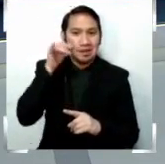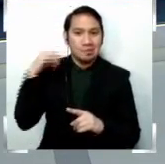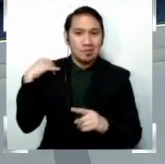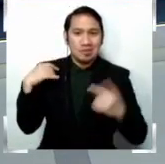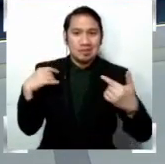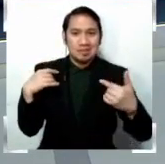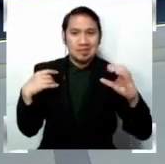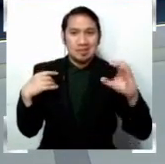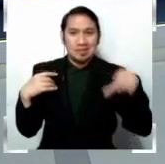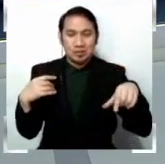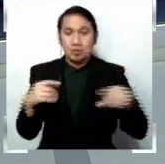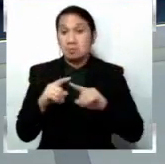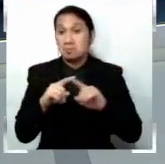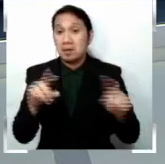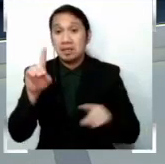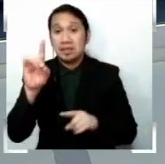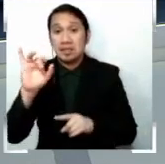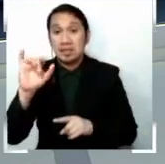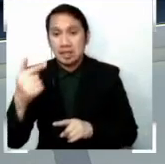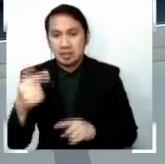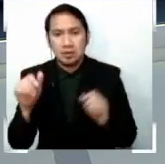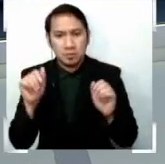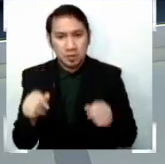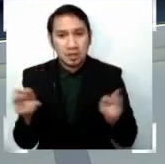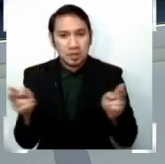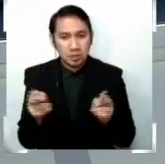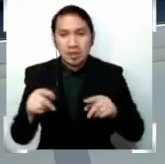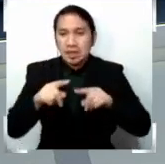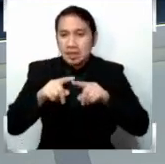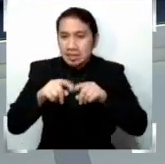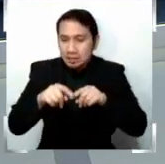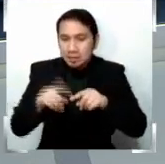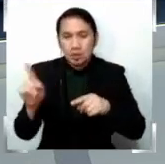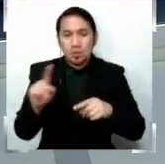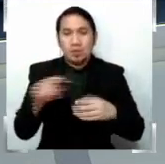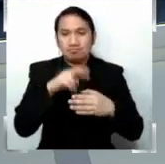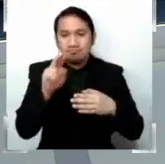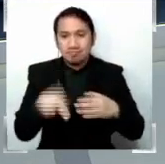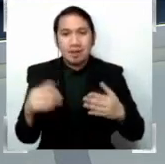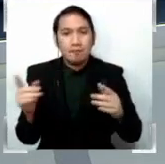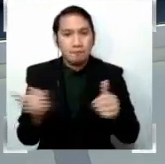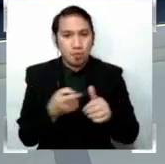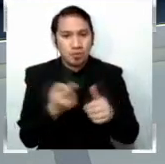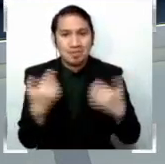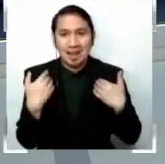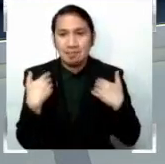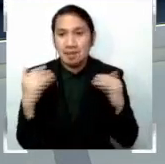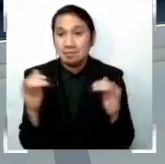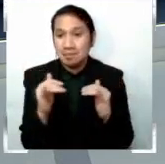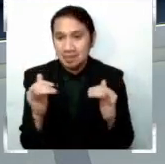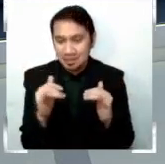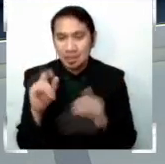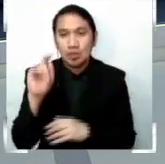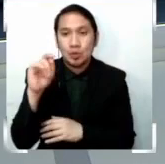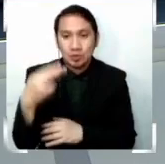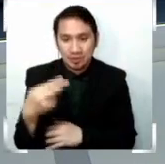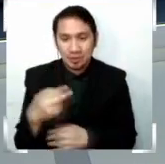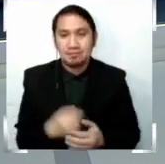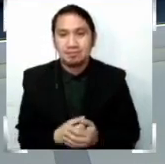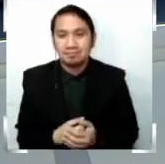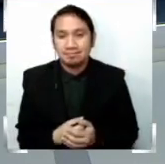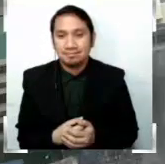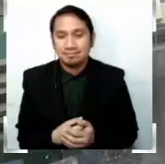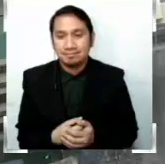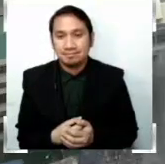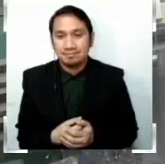sa DILG, pwede yung mapaiksi depende sa resulta ng pulong ng IATF sa Webes. Saksi, si Joseph